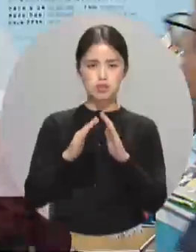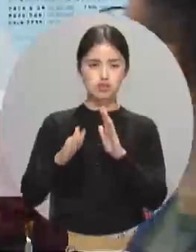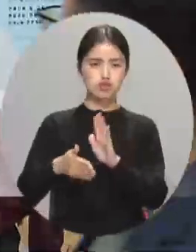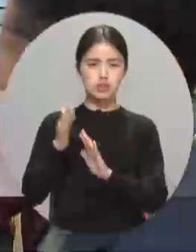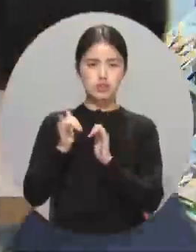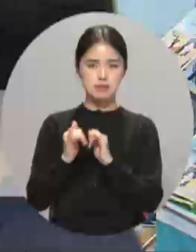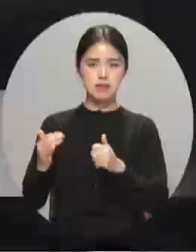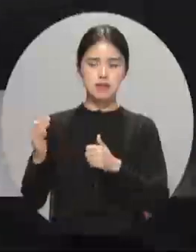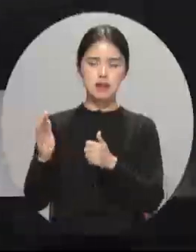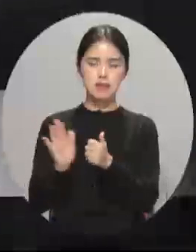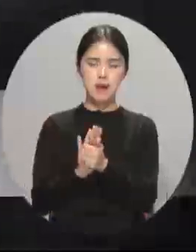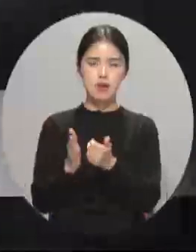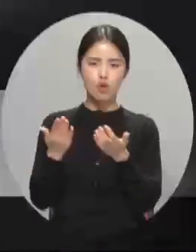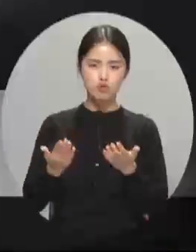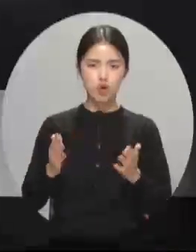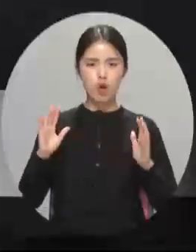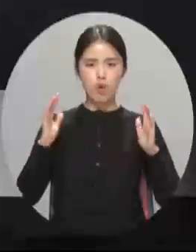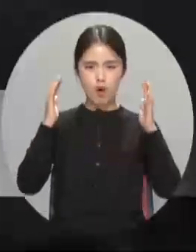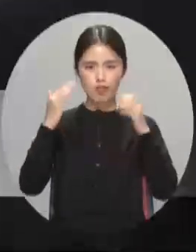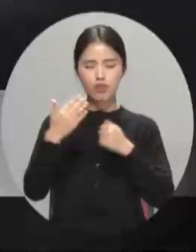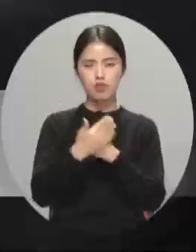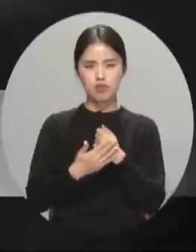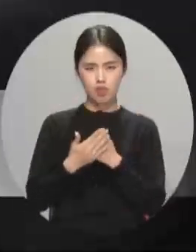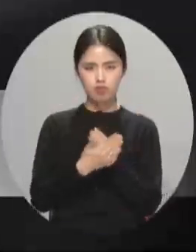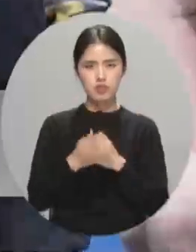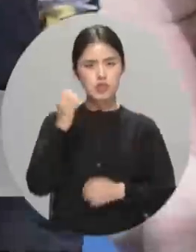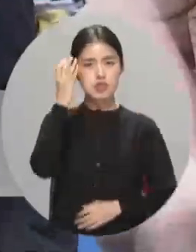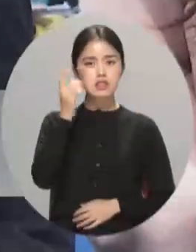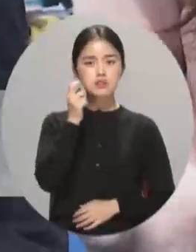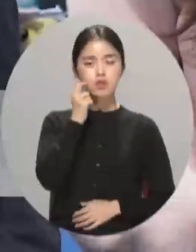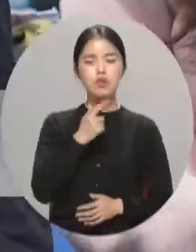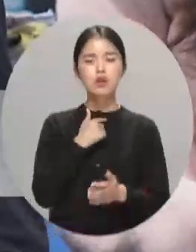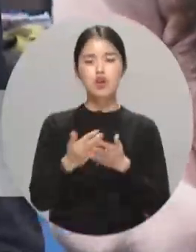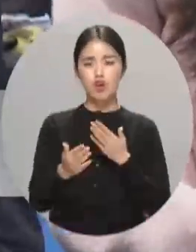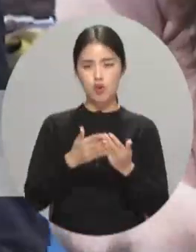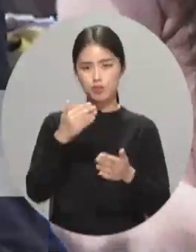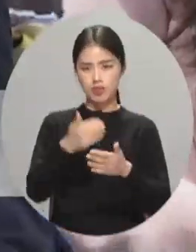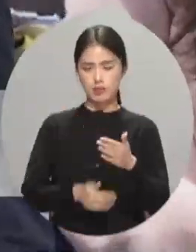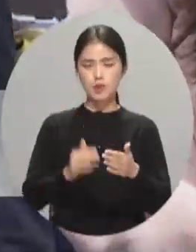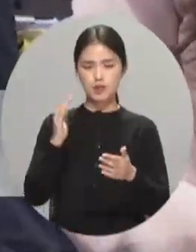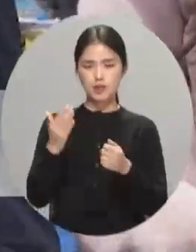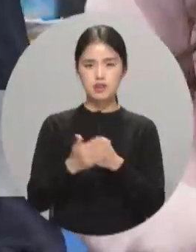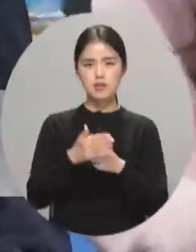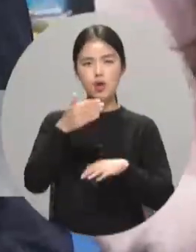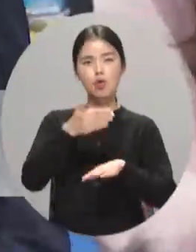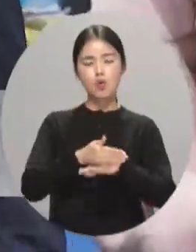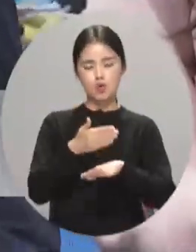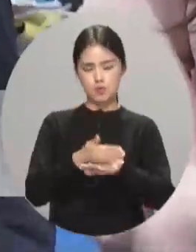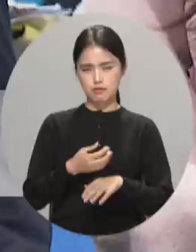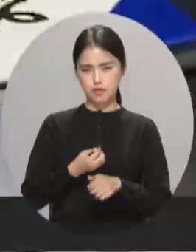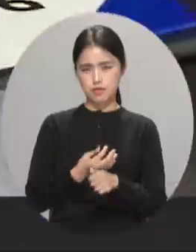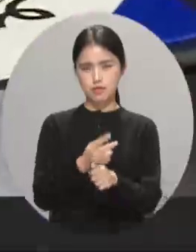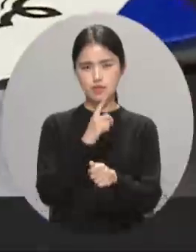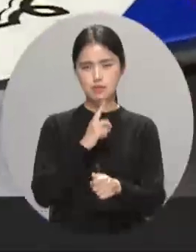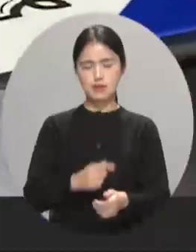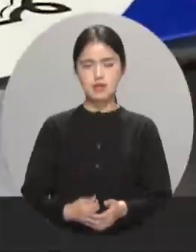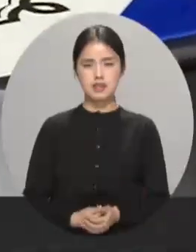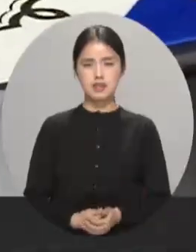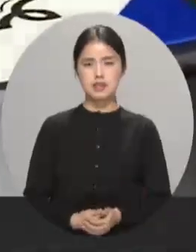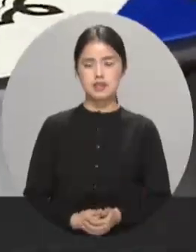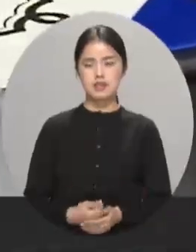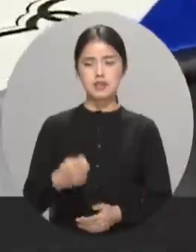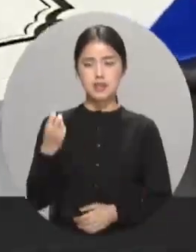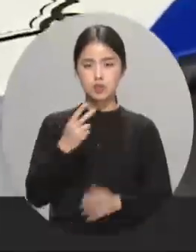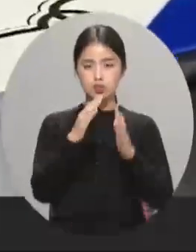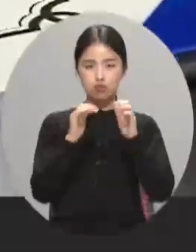시민의 배려와 환대로 세계 한인 리더들에게 잊지 못할 경험으로 남게 됐다며 고마움을 전했다고 밝혔습니다